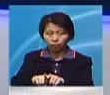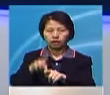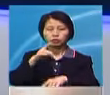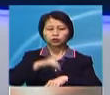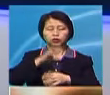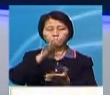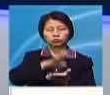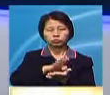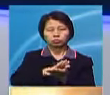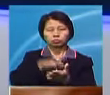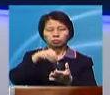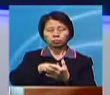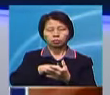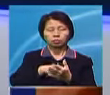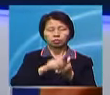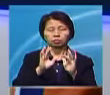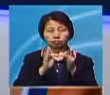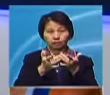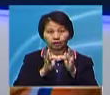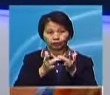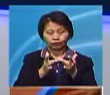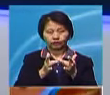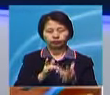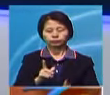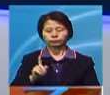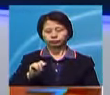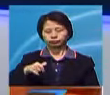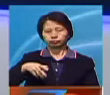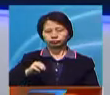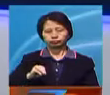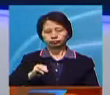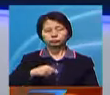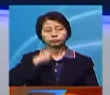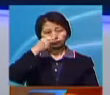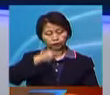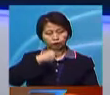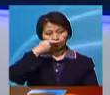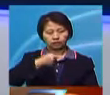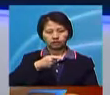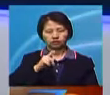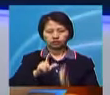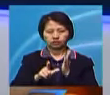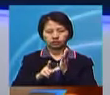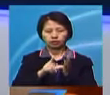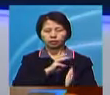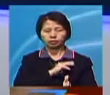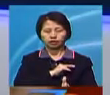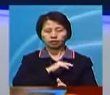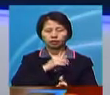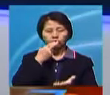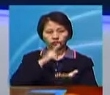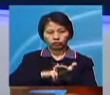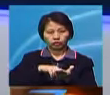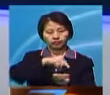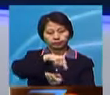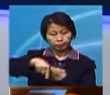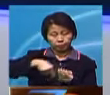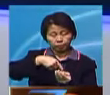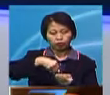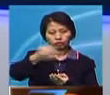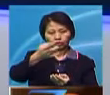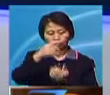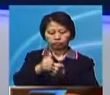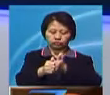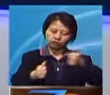di sekolah dalam media sosial. Timbalan Menterinya Datuk P. Kamalanathan menegaskan pekeliling akan dikeluarkan secepat mungkin bagi